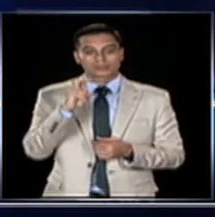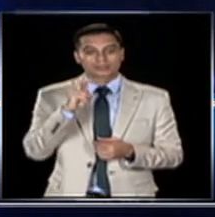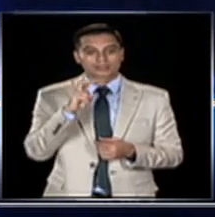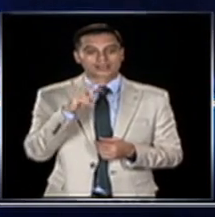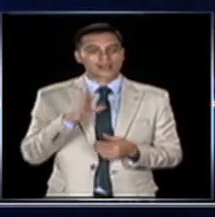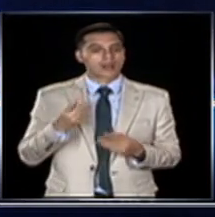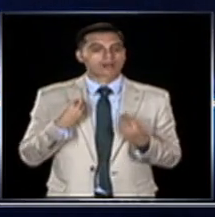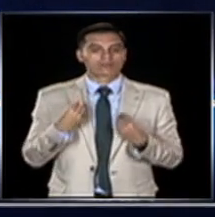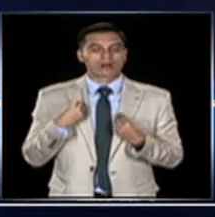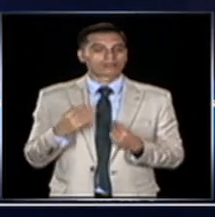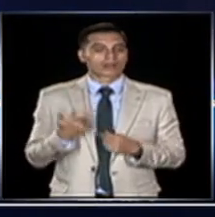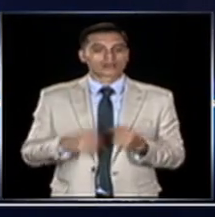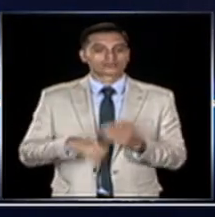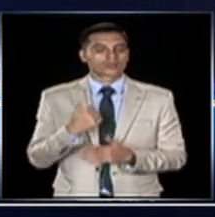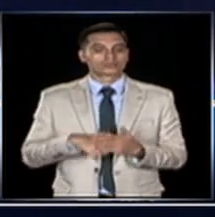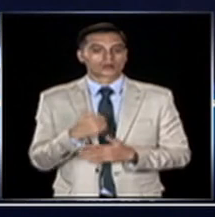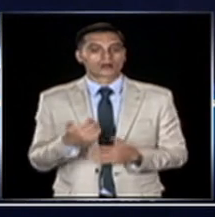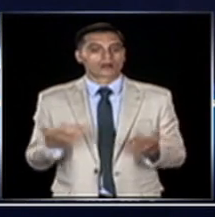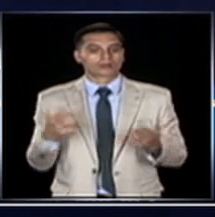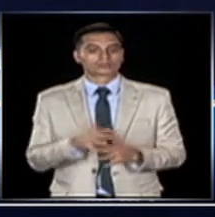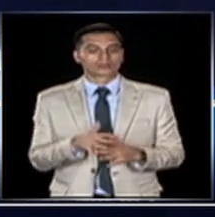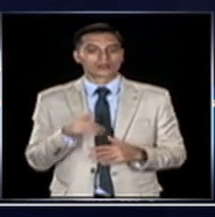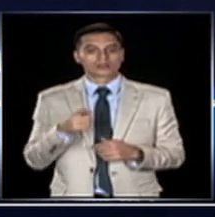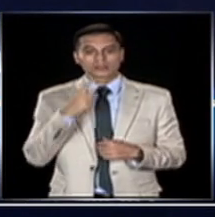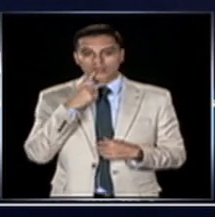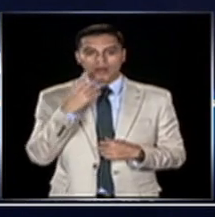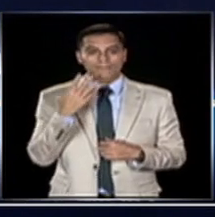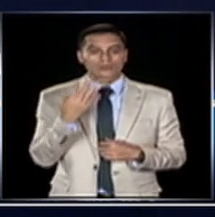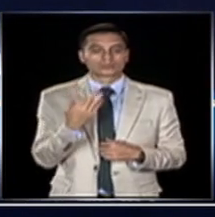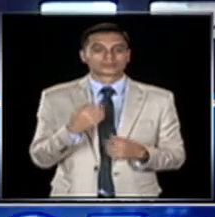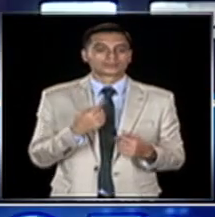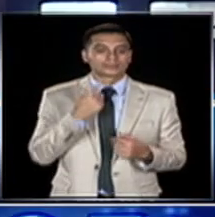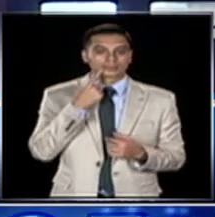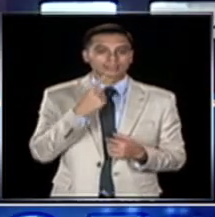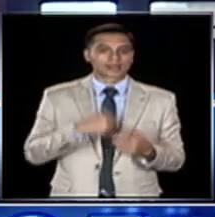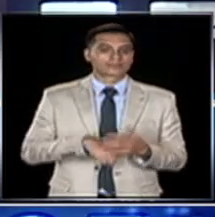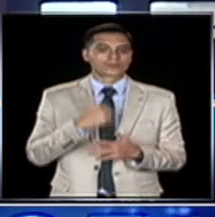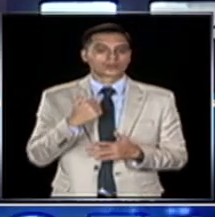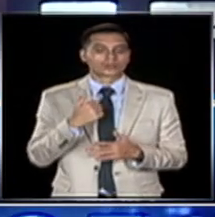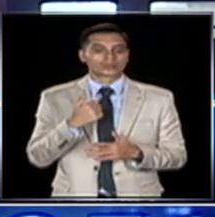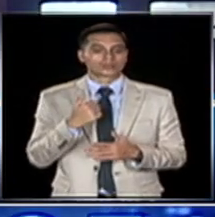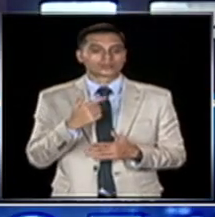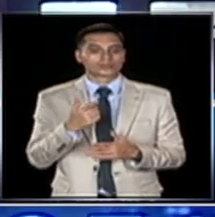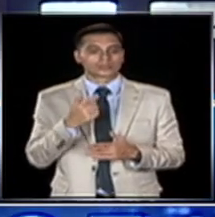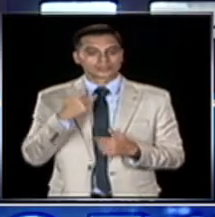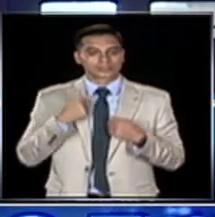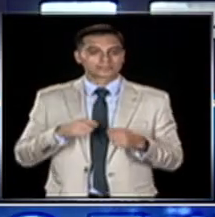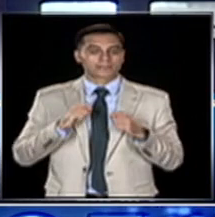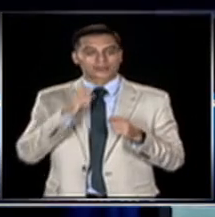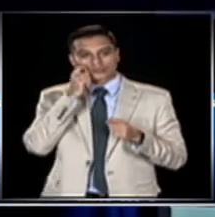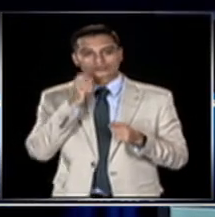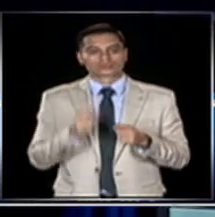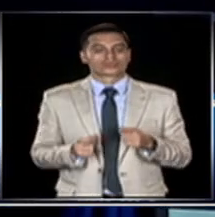1972، فما هي؟ كان عنده 34 سنة. لا. لاعب إسباني.